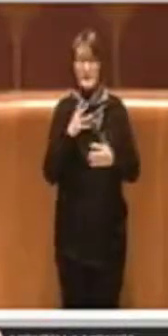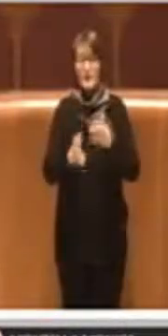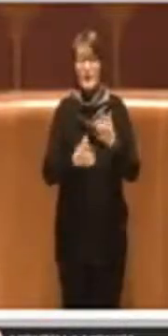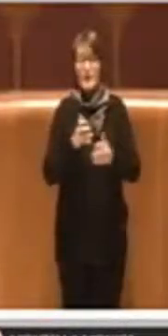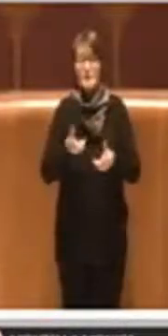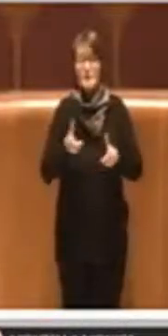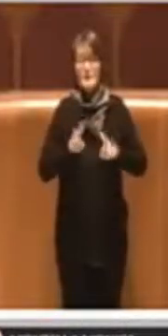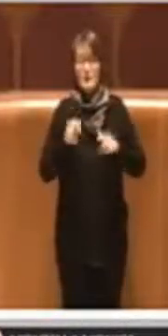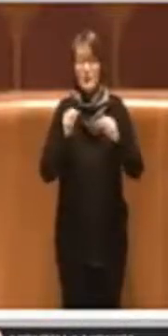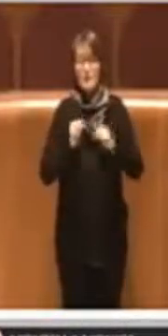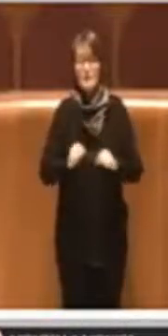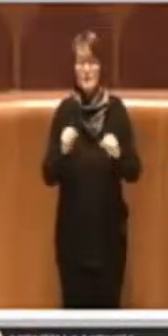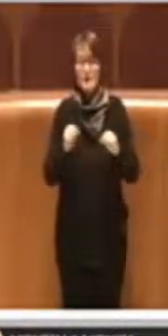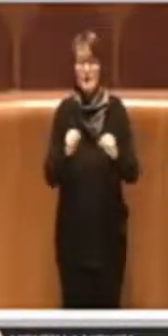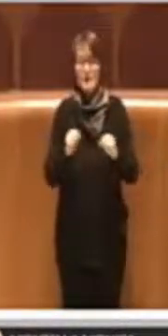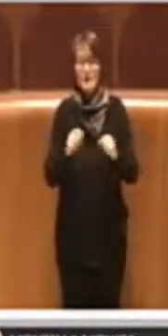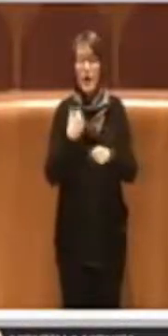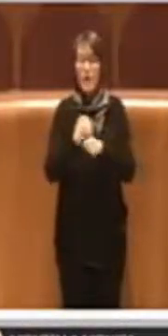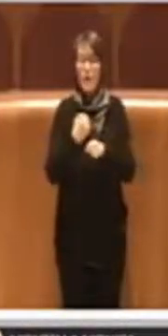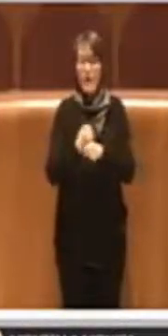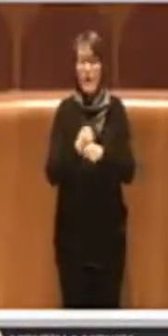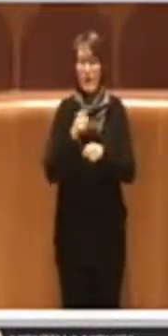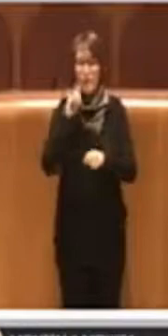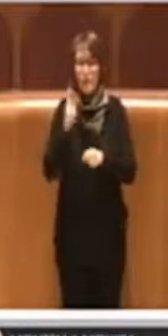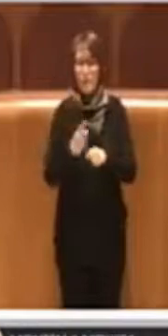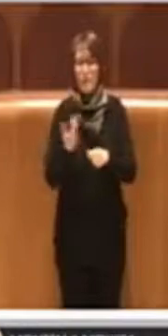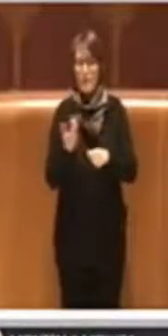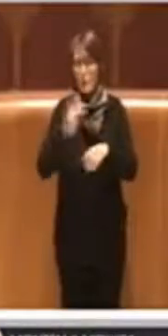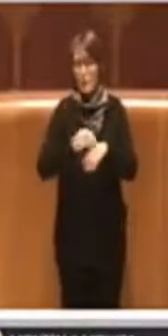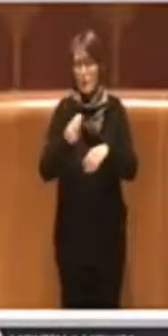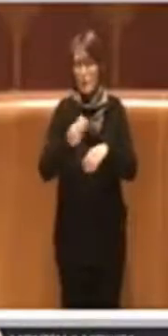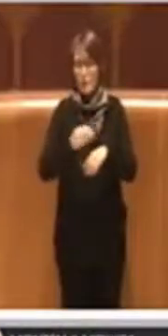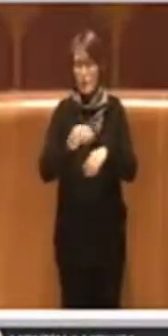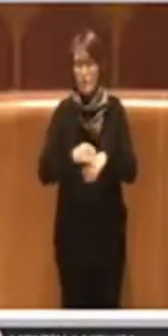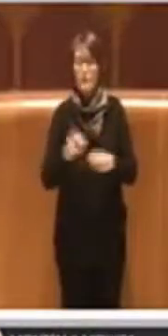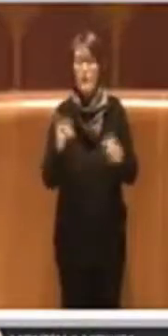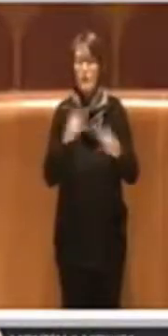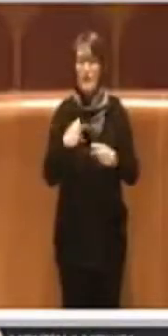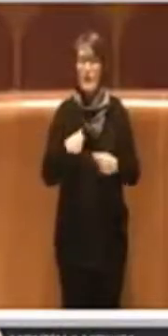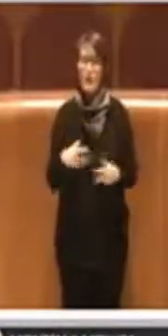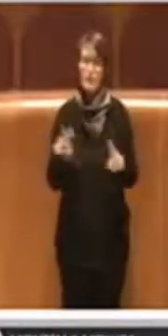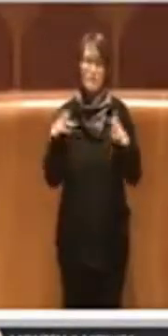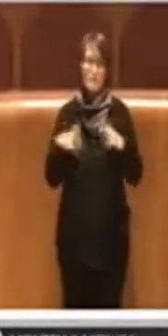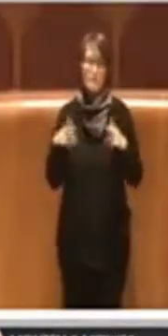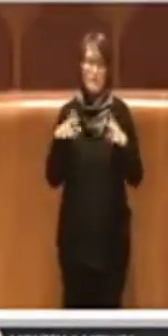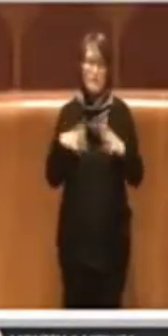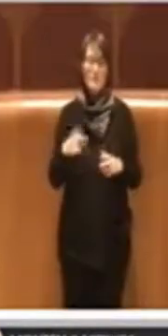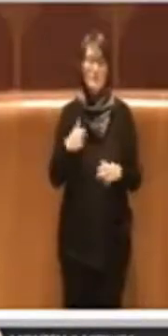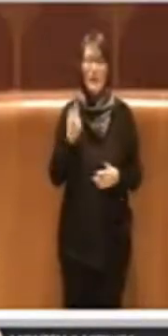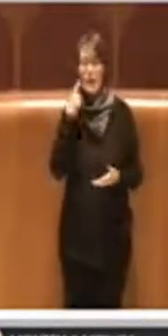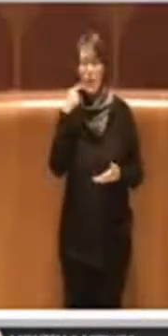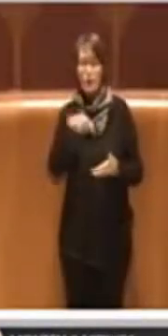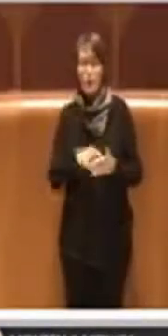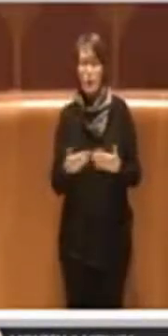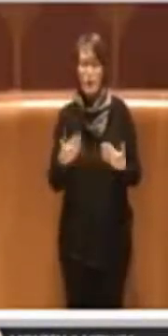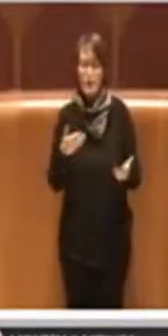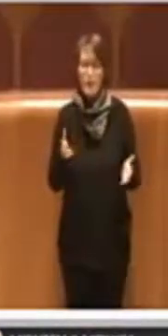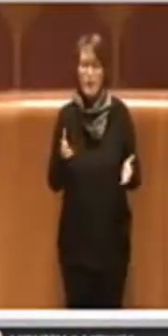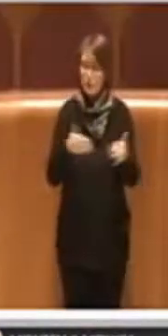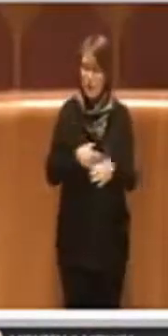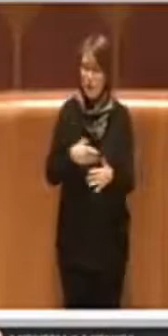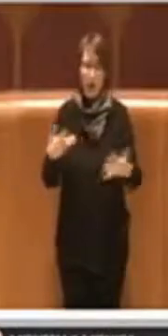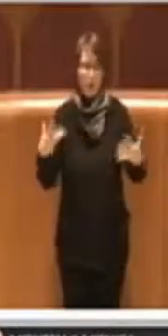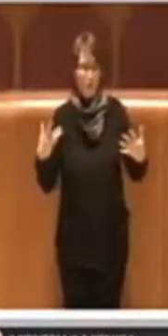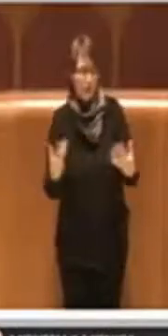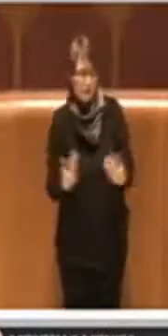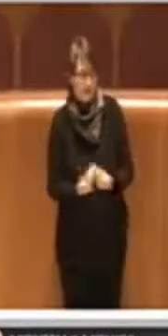Però ovviamente, ecco, io auspico assolutamente che si torni presto in aula e di tornare in aula tutti insieme